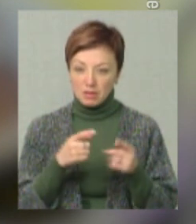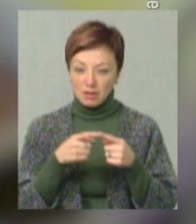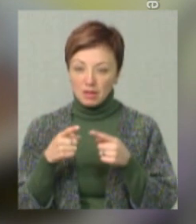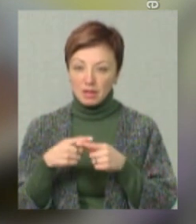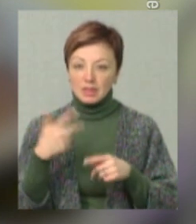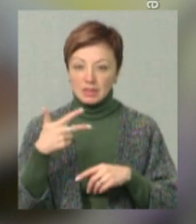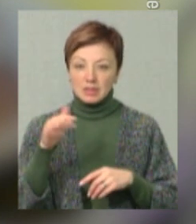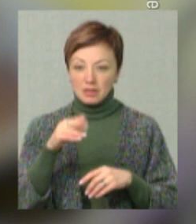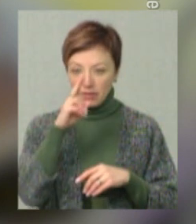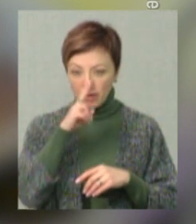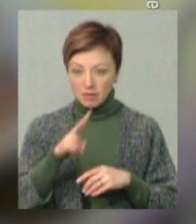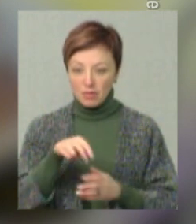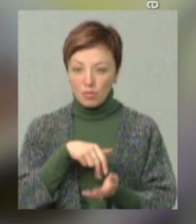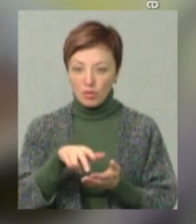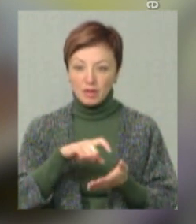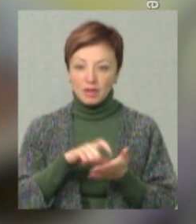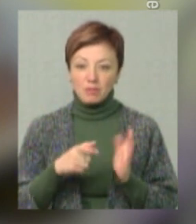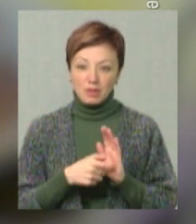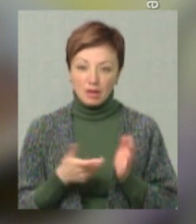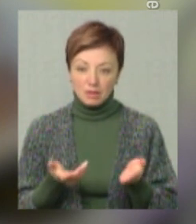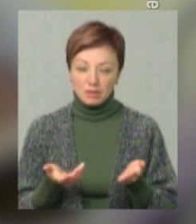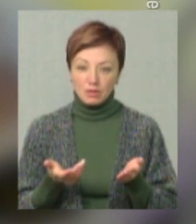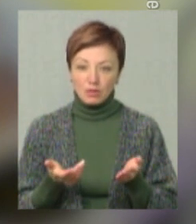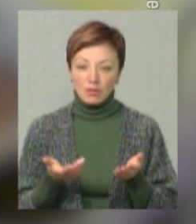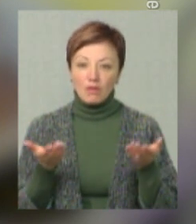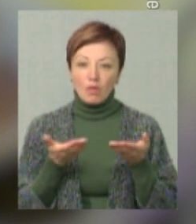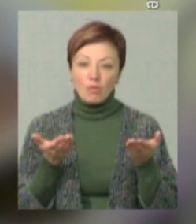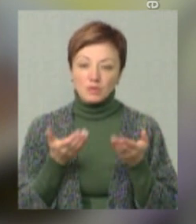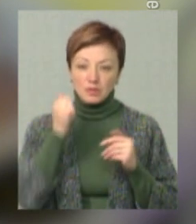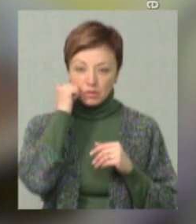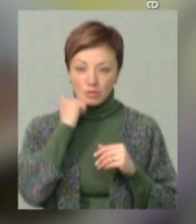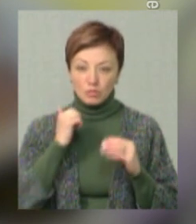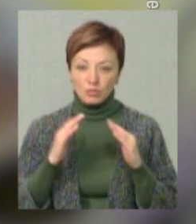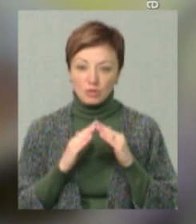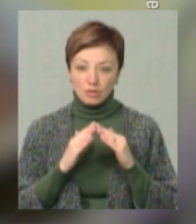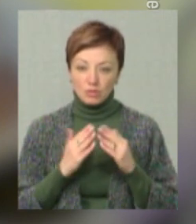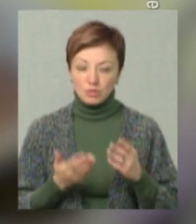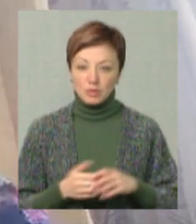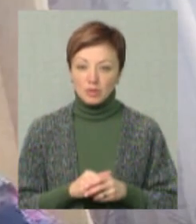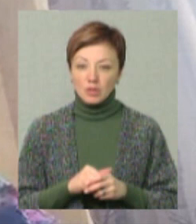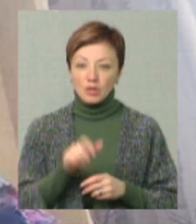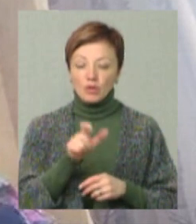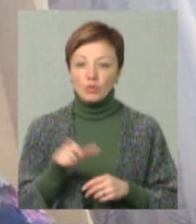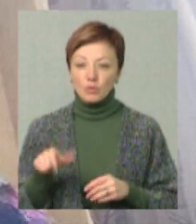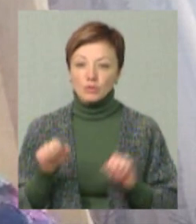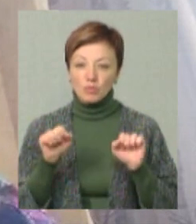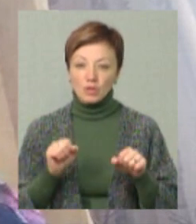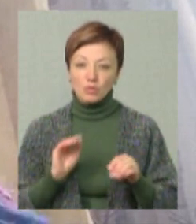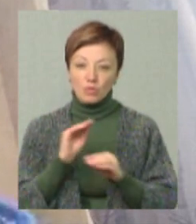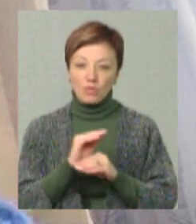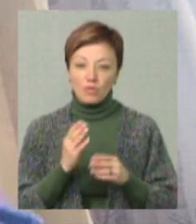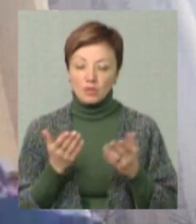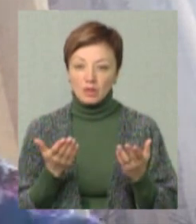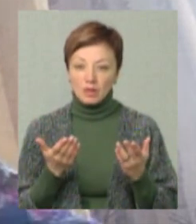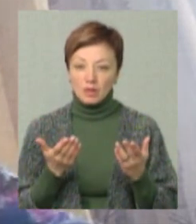щоб пожити 2 місяці в прохідній кімнаті у якомусь такому старому будинку. Люди могли так додатково,